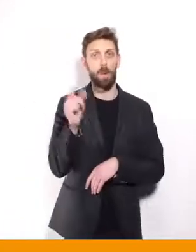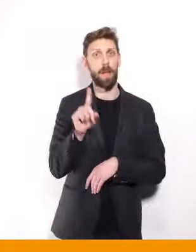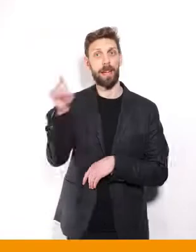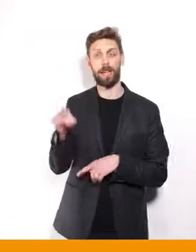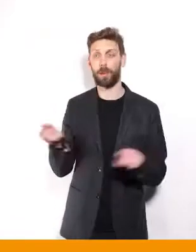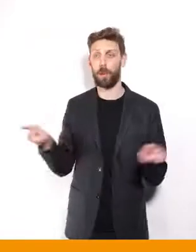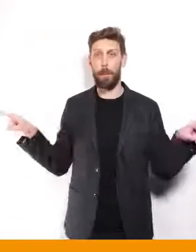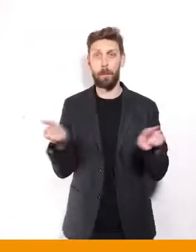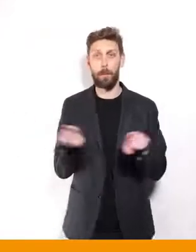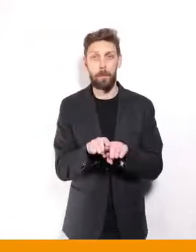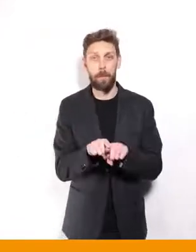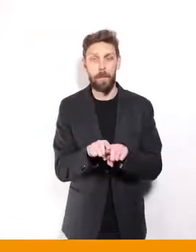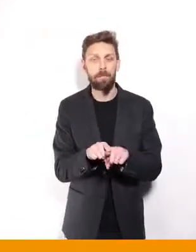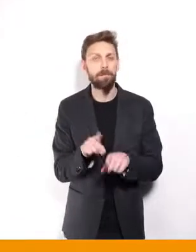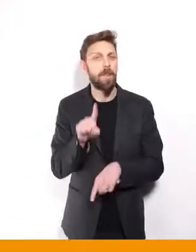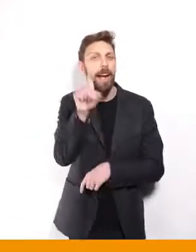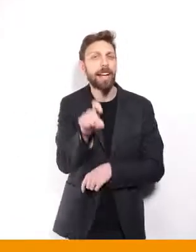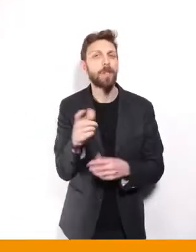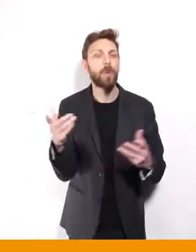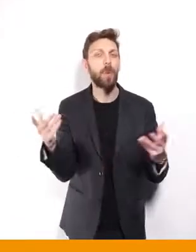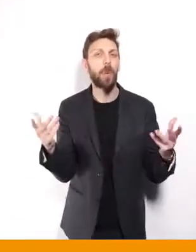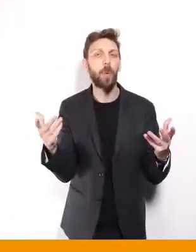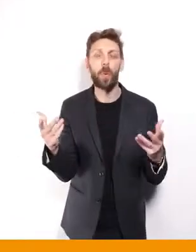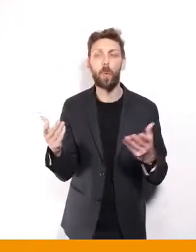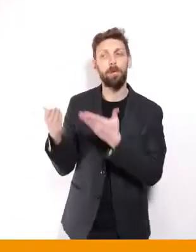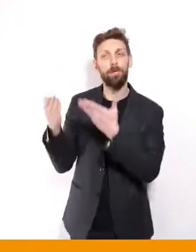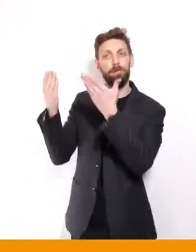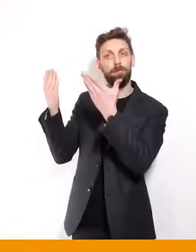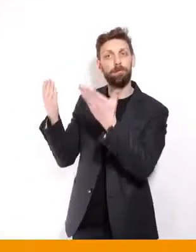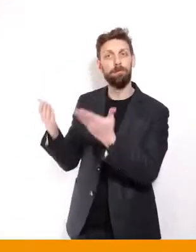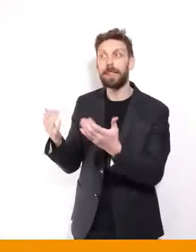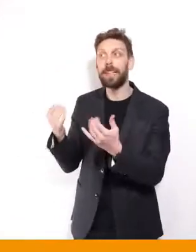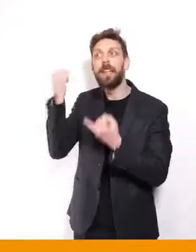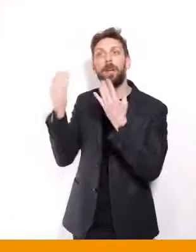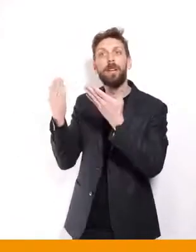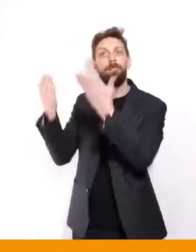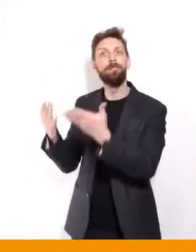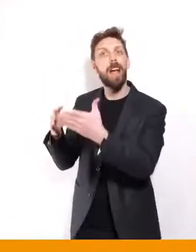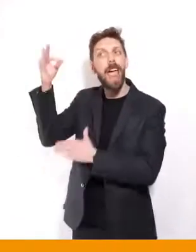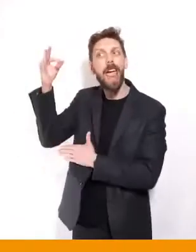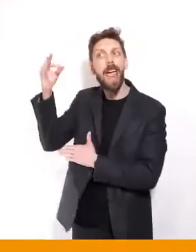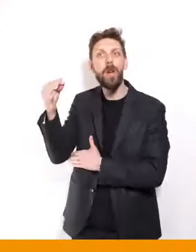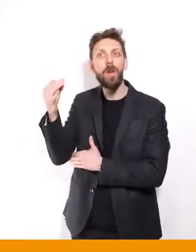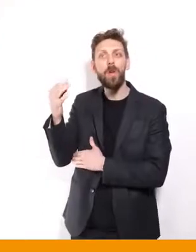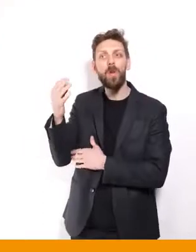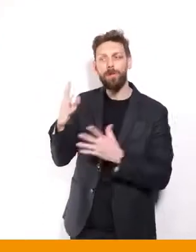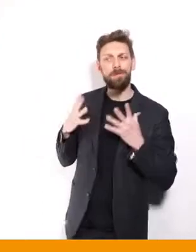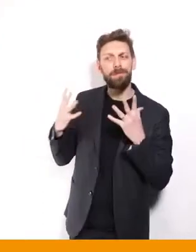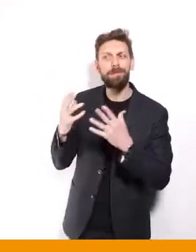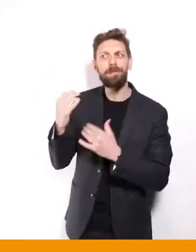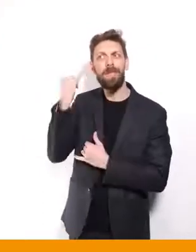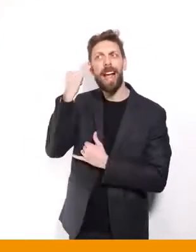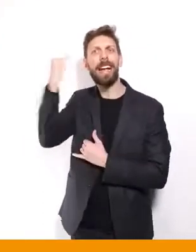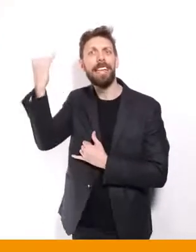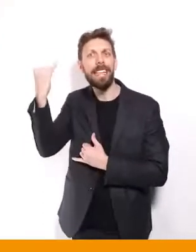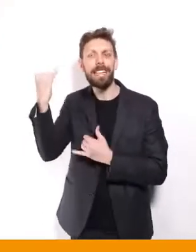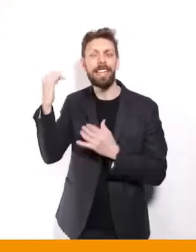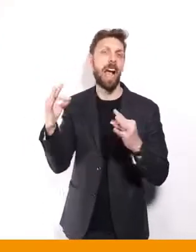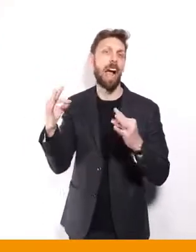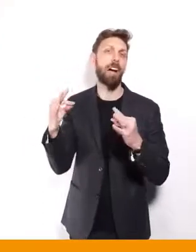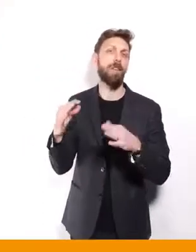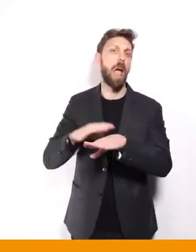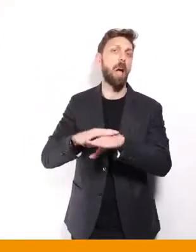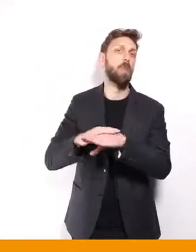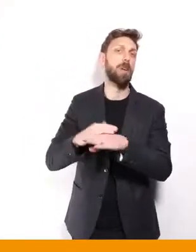quelles seront ses ambitions s'il était élu, ses ambitions en matière de politique du handicap pour